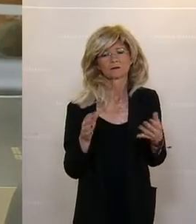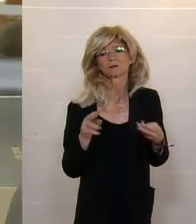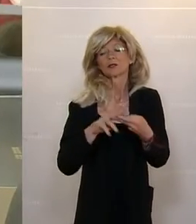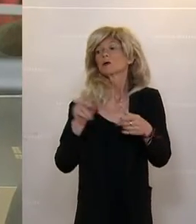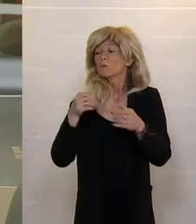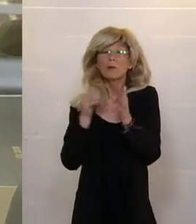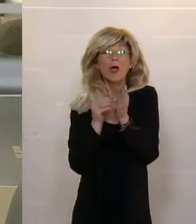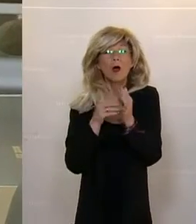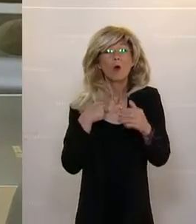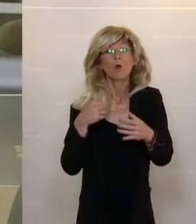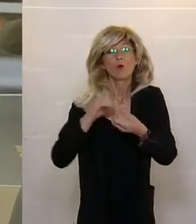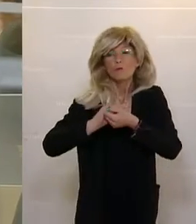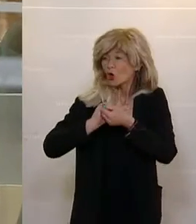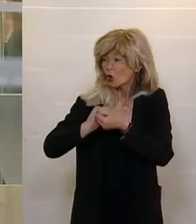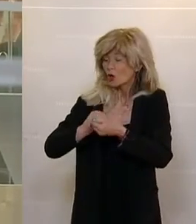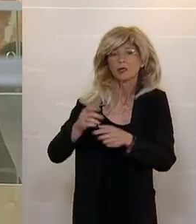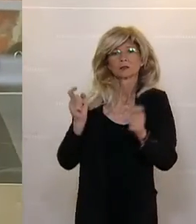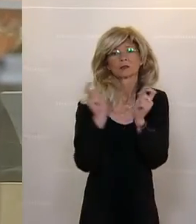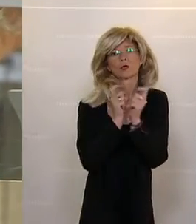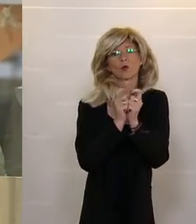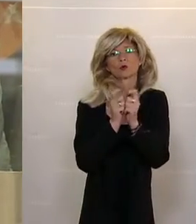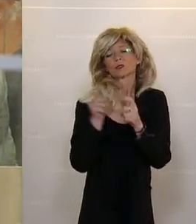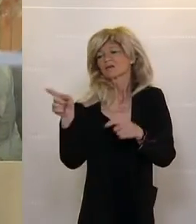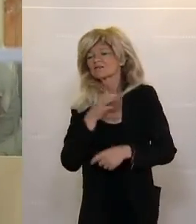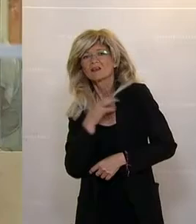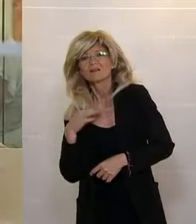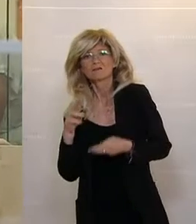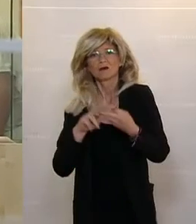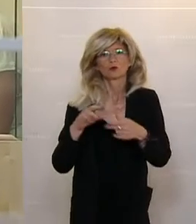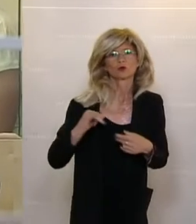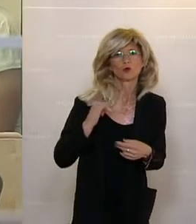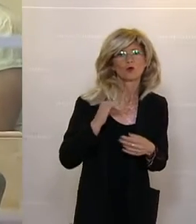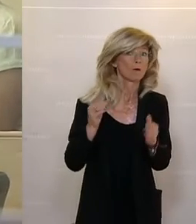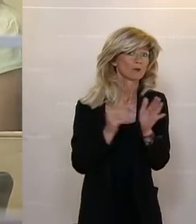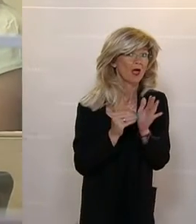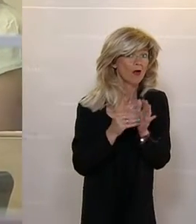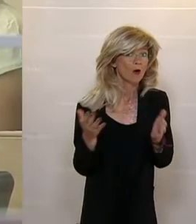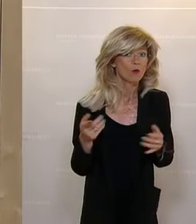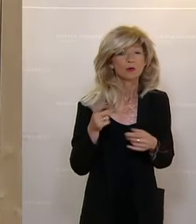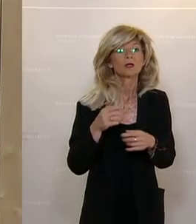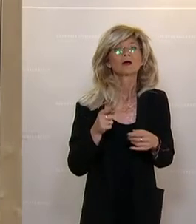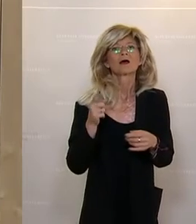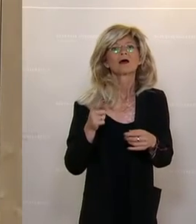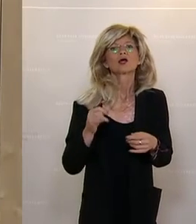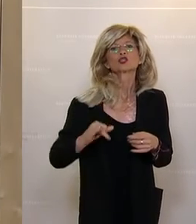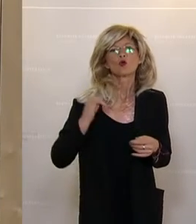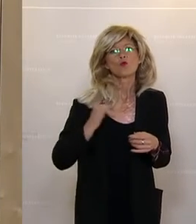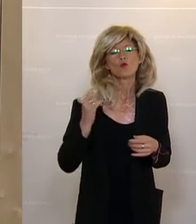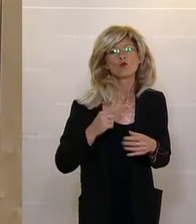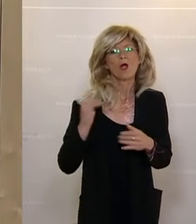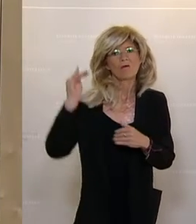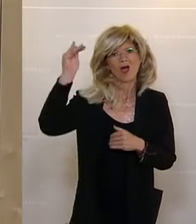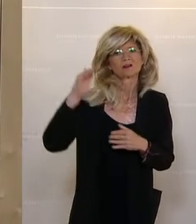und Freunden, das wissen wir ganz genau, und Kinder, Jugendliche und junge Erwachsene umso mehr und umso wichtiger ist es für die.